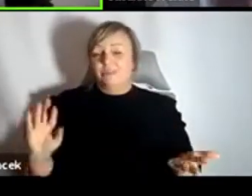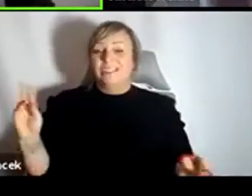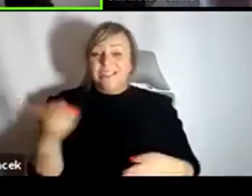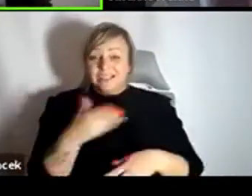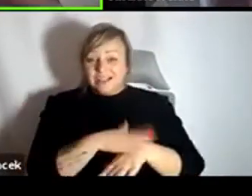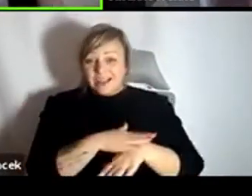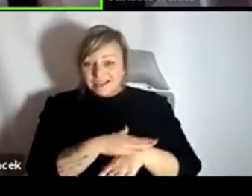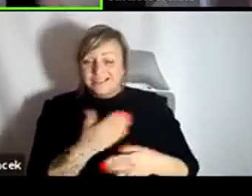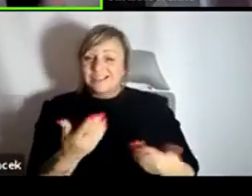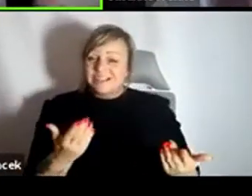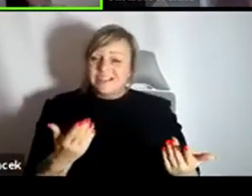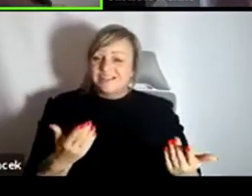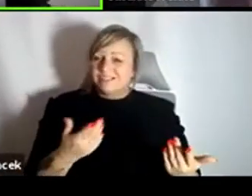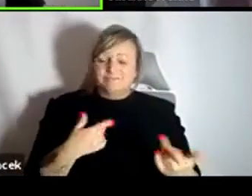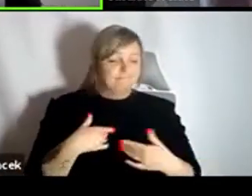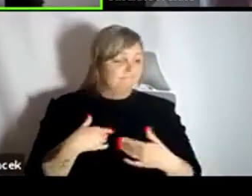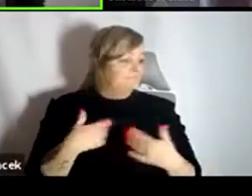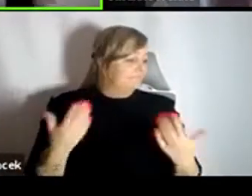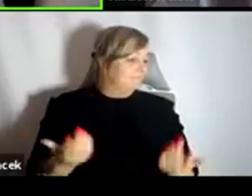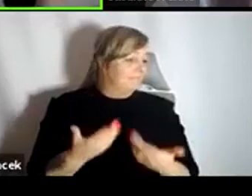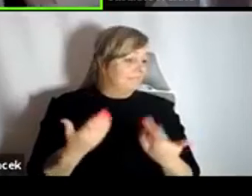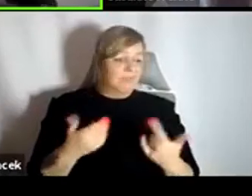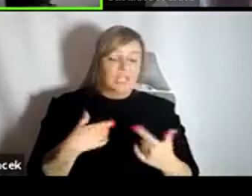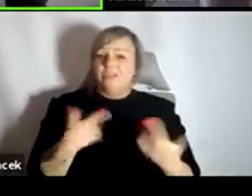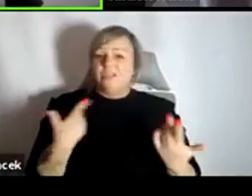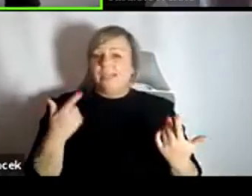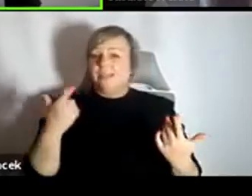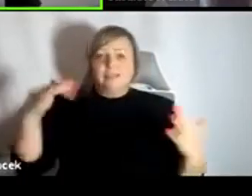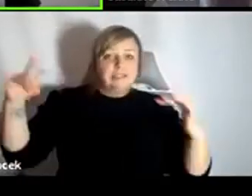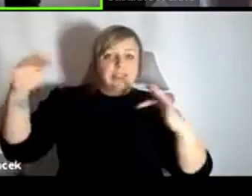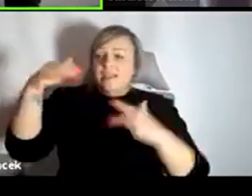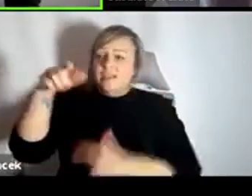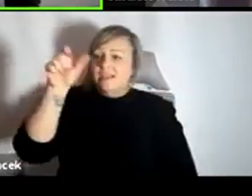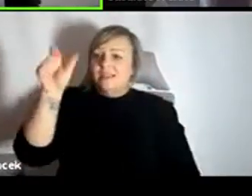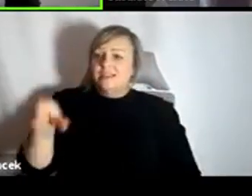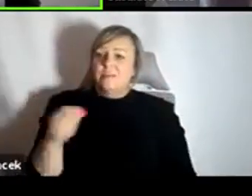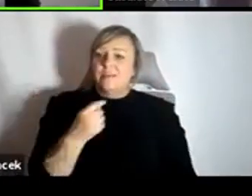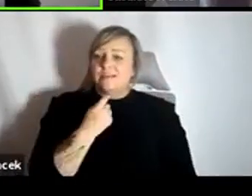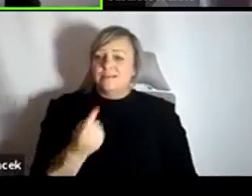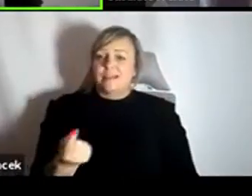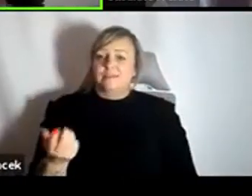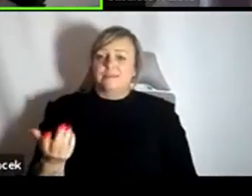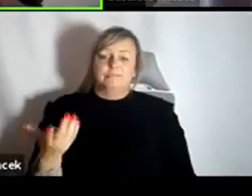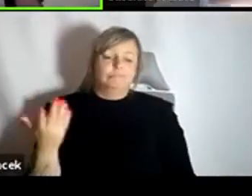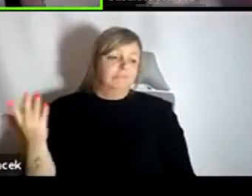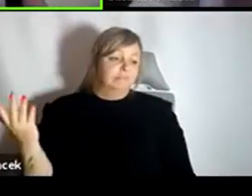eben. Also das ist wie so, ne, man irgendjemand sagt dir, das ist, weiß ich nicht,